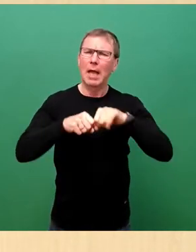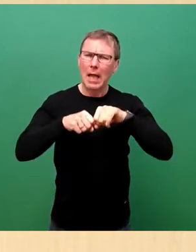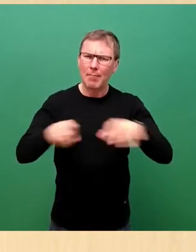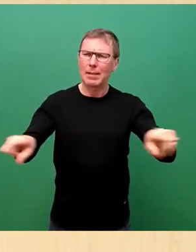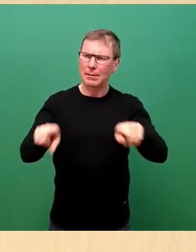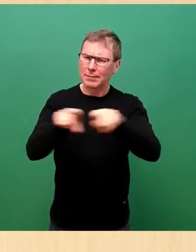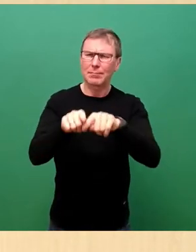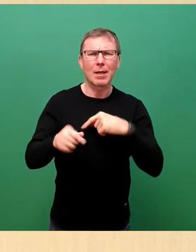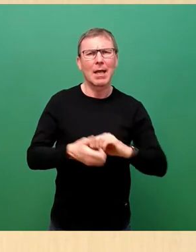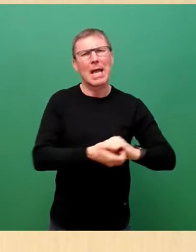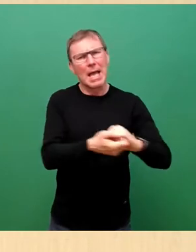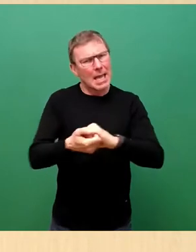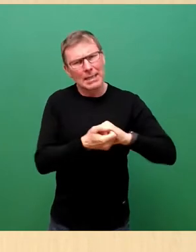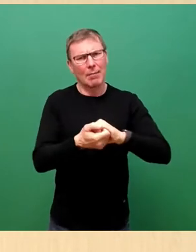Geschlossenheit